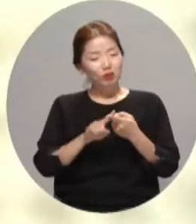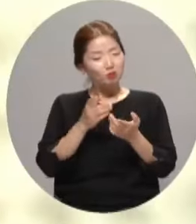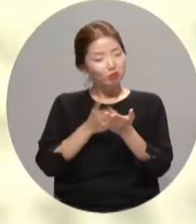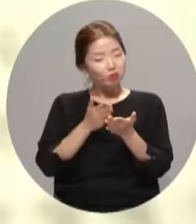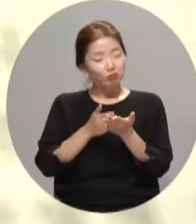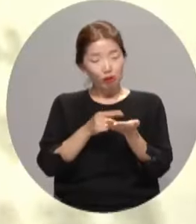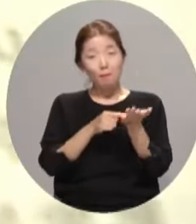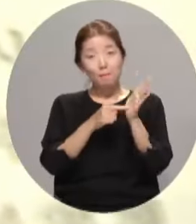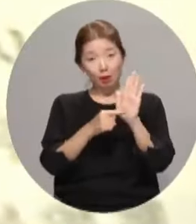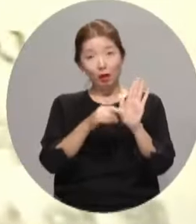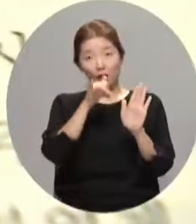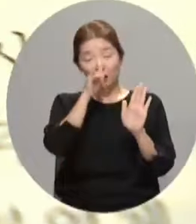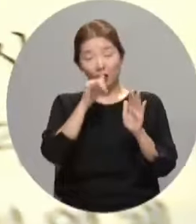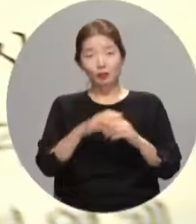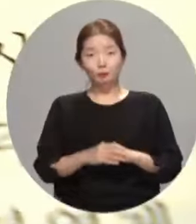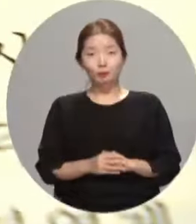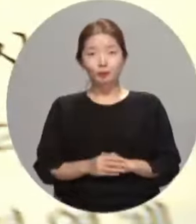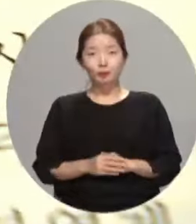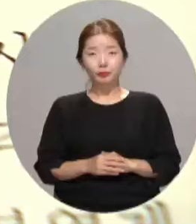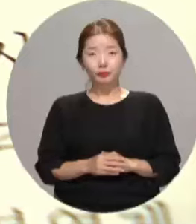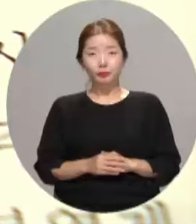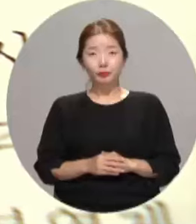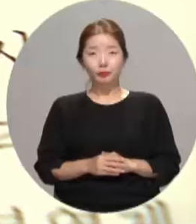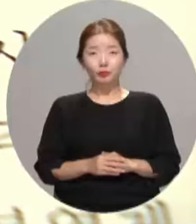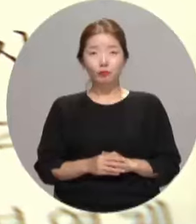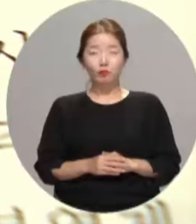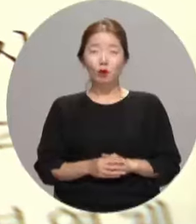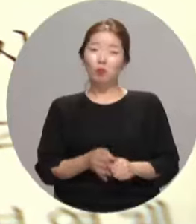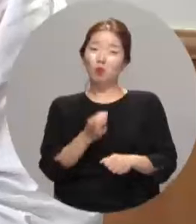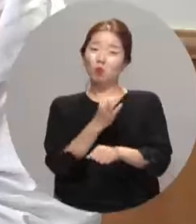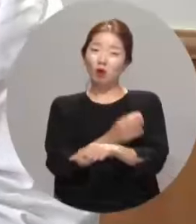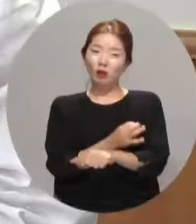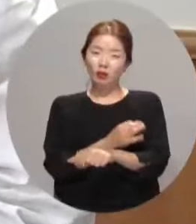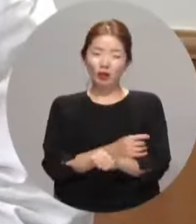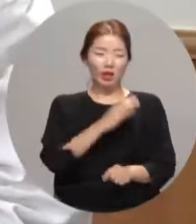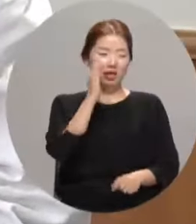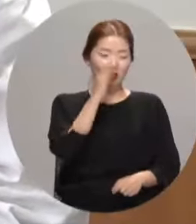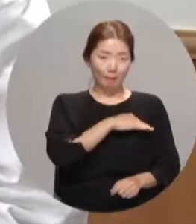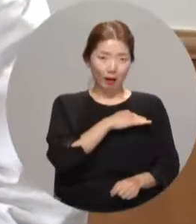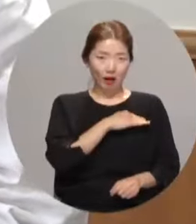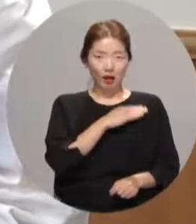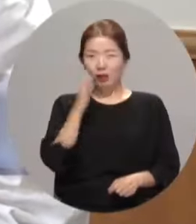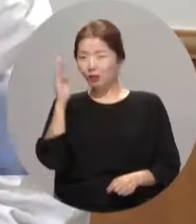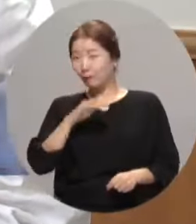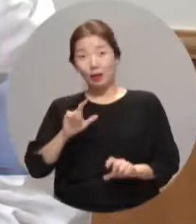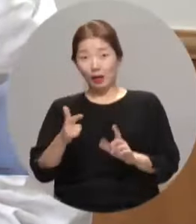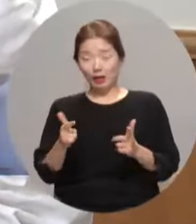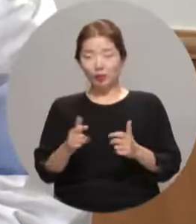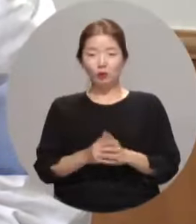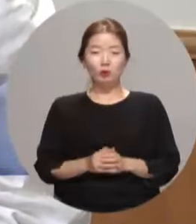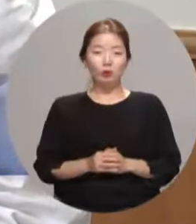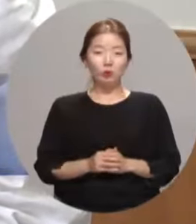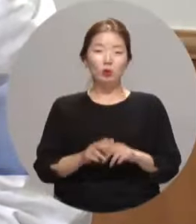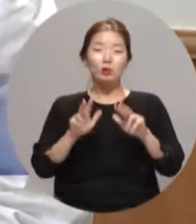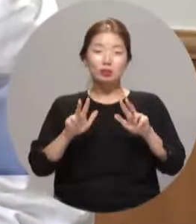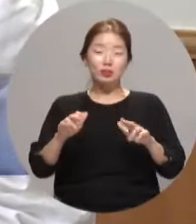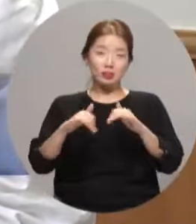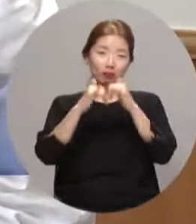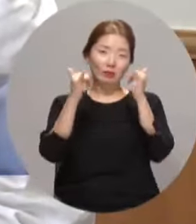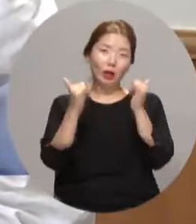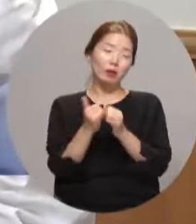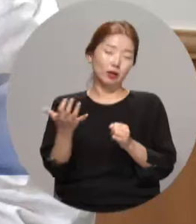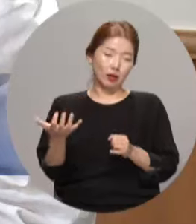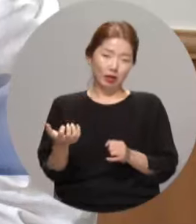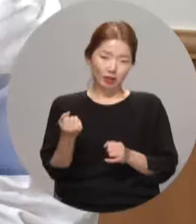있게 그려냈다는 평가를 받습니다. 단순히 악역, 단순히 속물 이런 게 아니라 현대 사회가